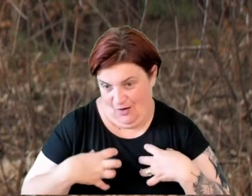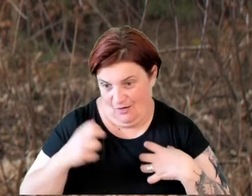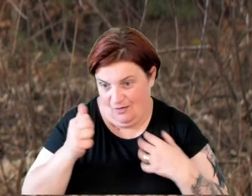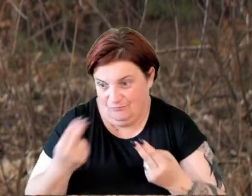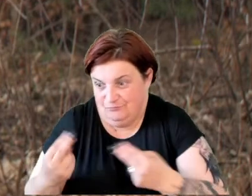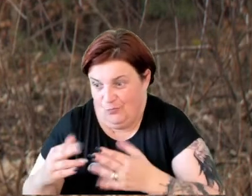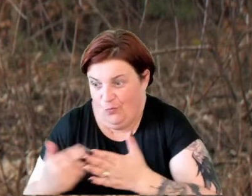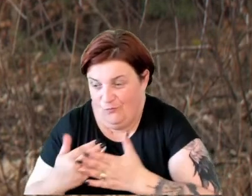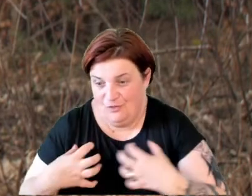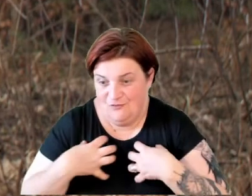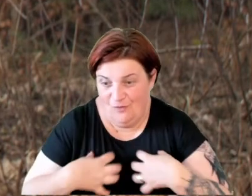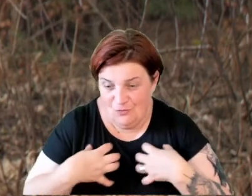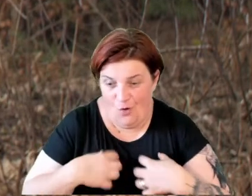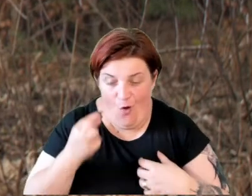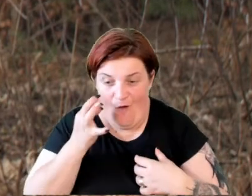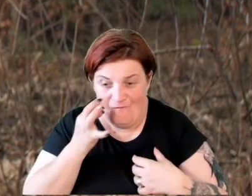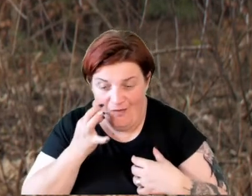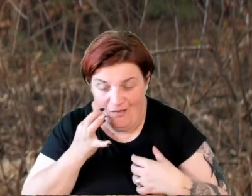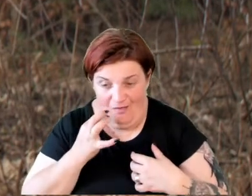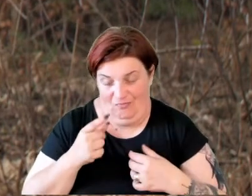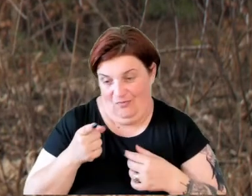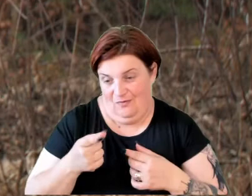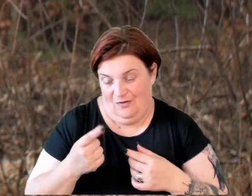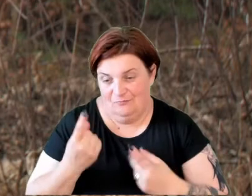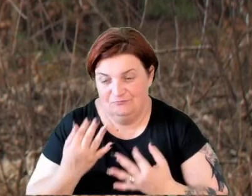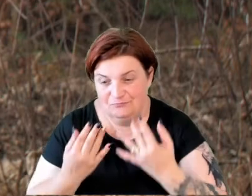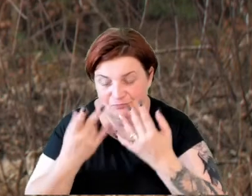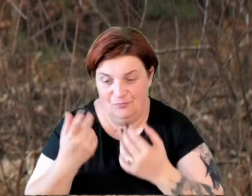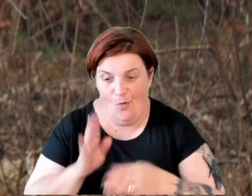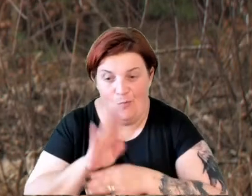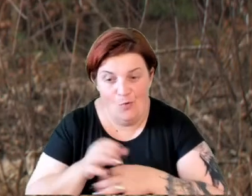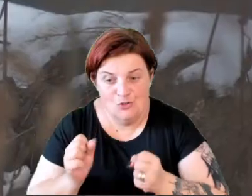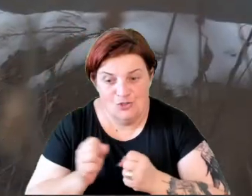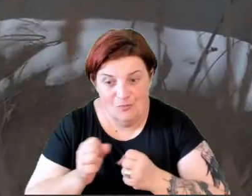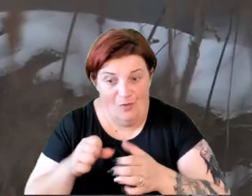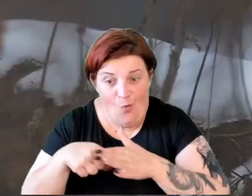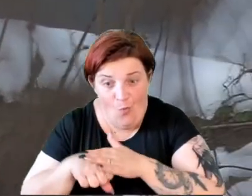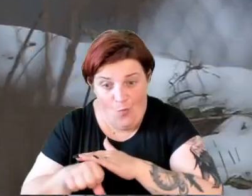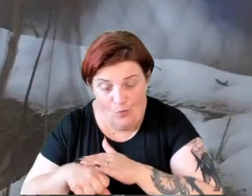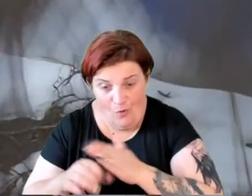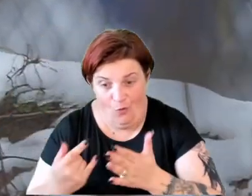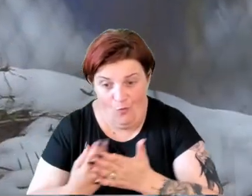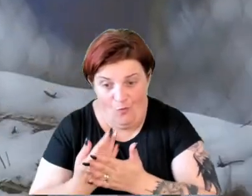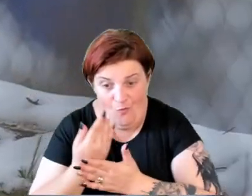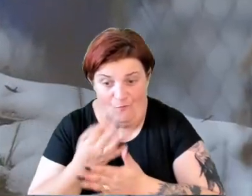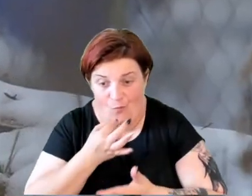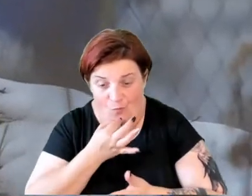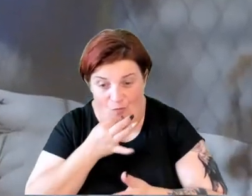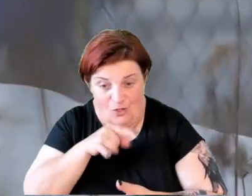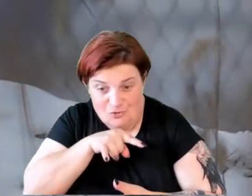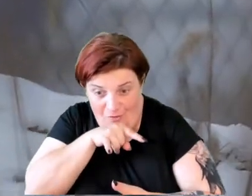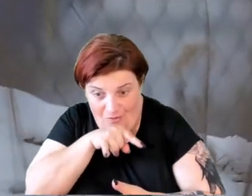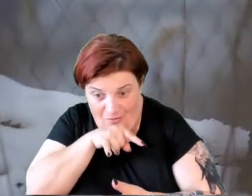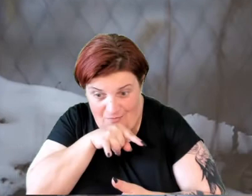gatunki zwierząt, owadów i roślin, by po zimie ożywić ekosystem. Na świat przychodzą również nowe mioty dzików.